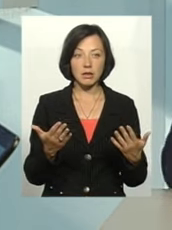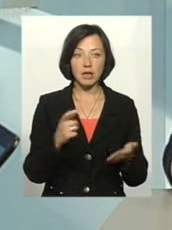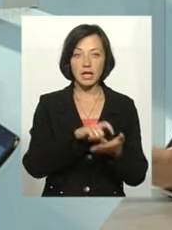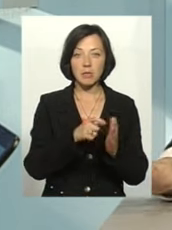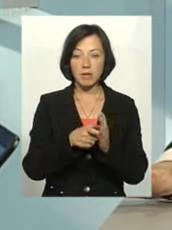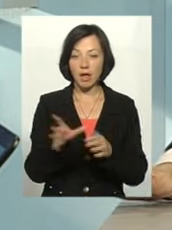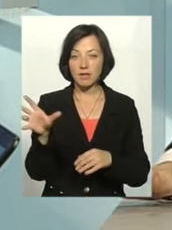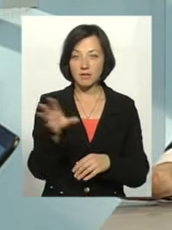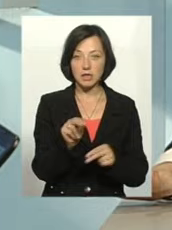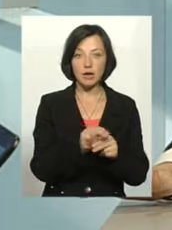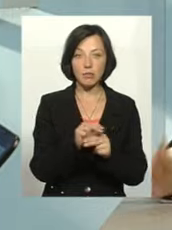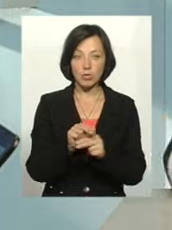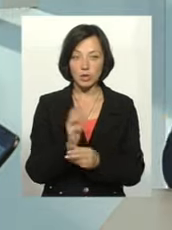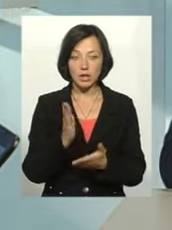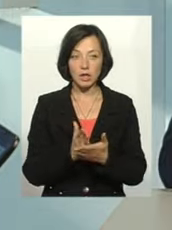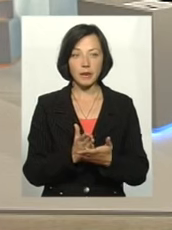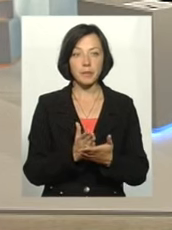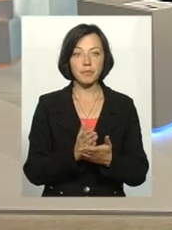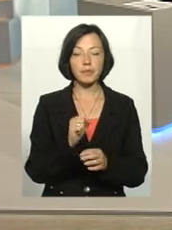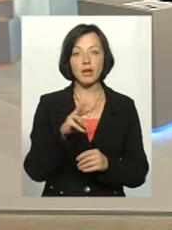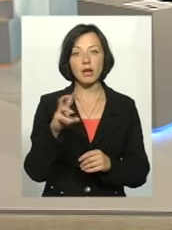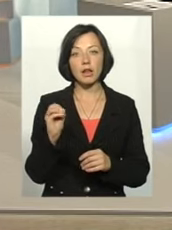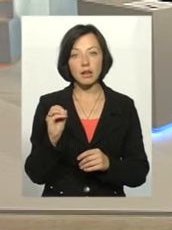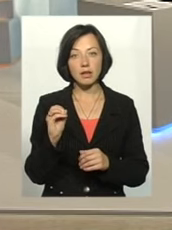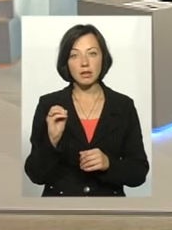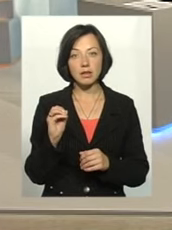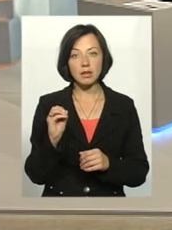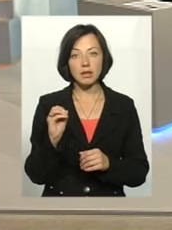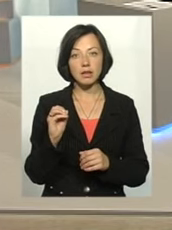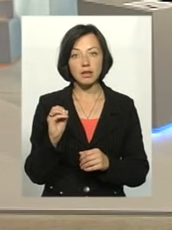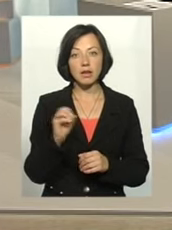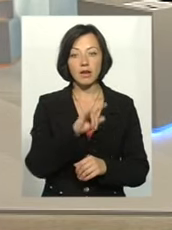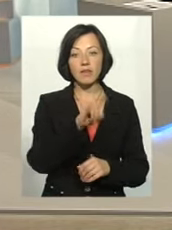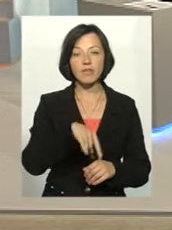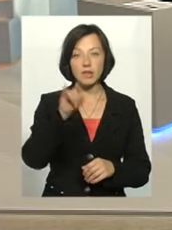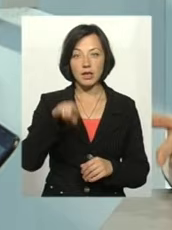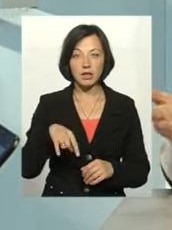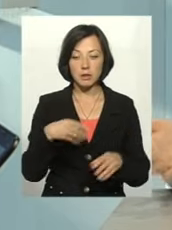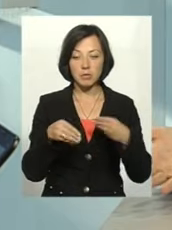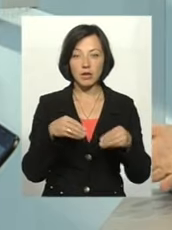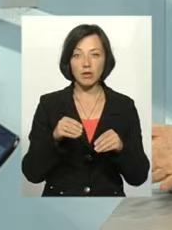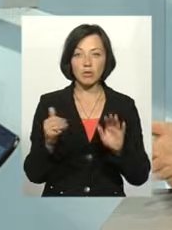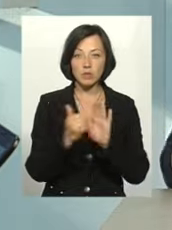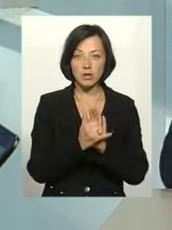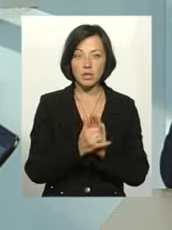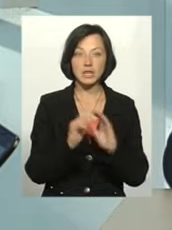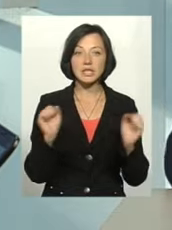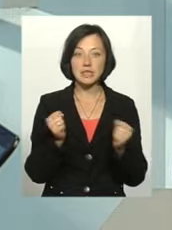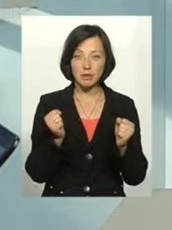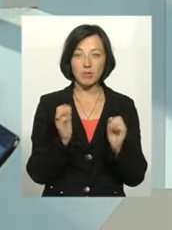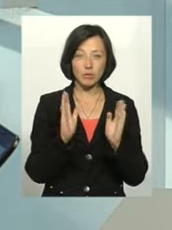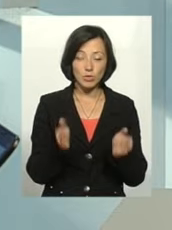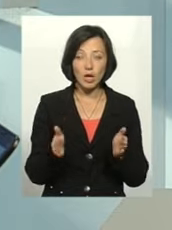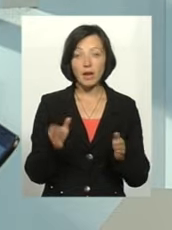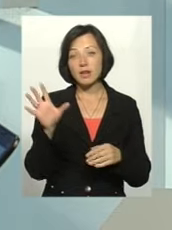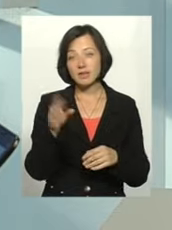кімнати, ремонт, так, але вікна металопластикові поставлені, зиму вони зустрінуть. Тобто, знаєте,